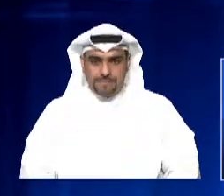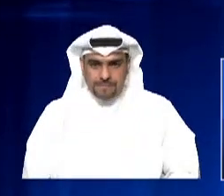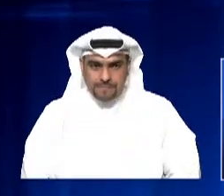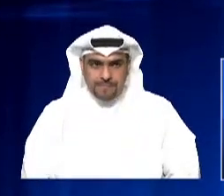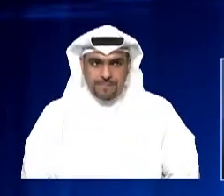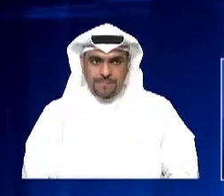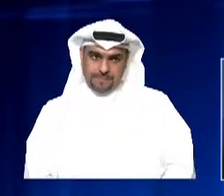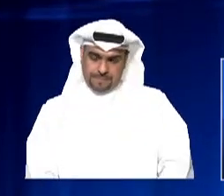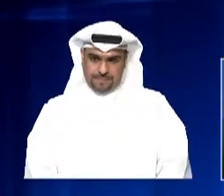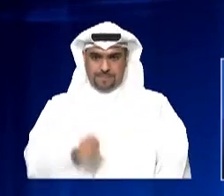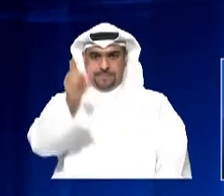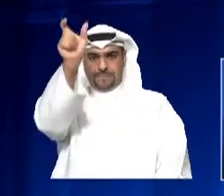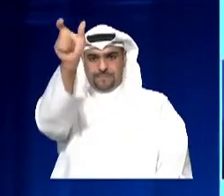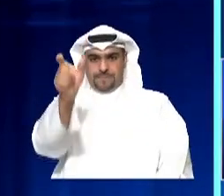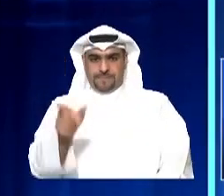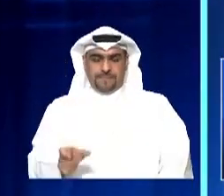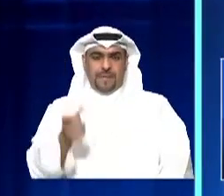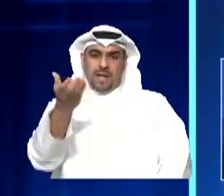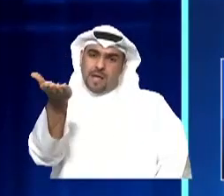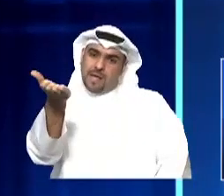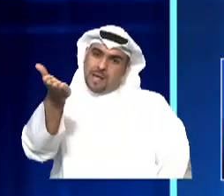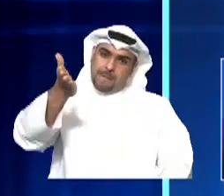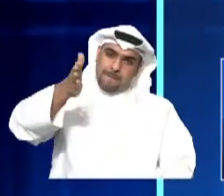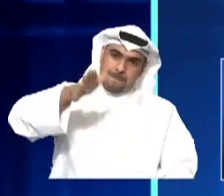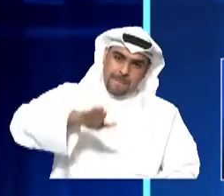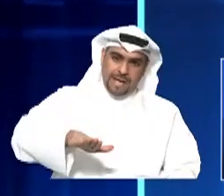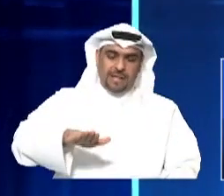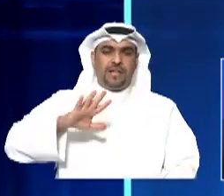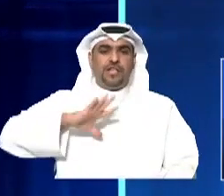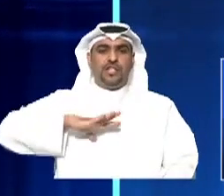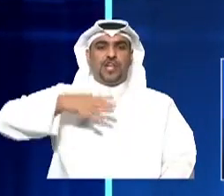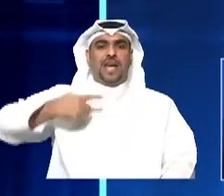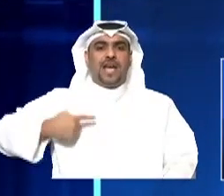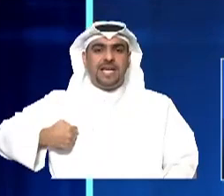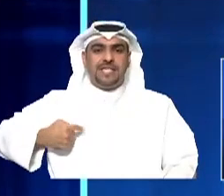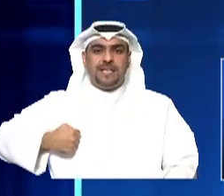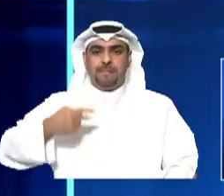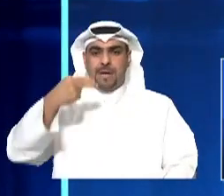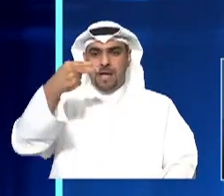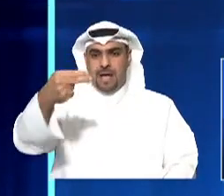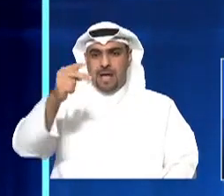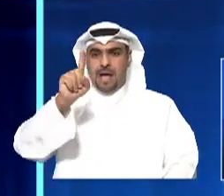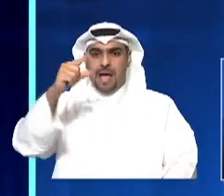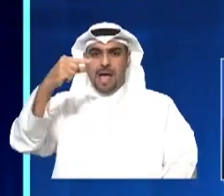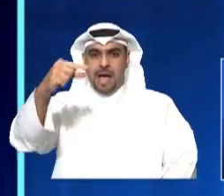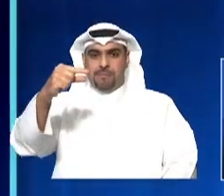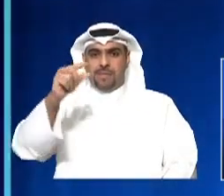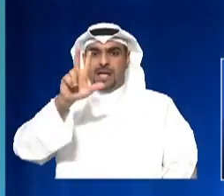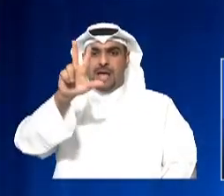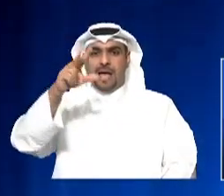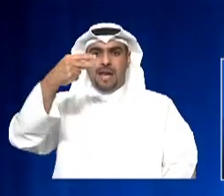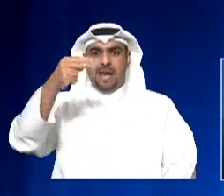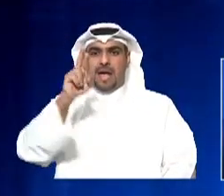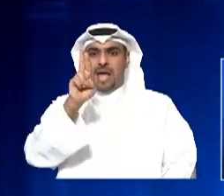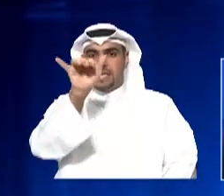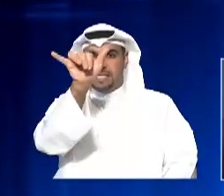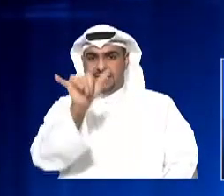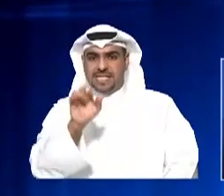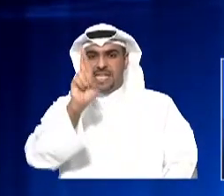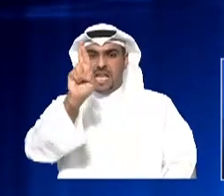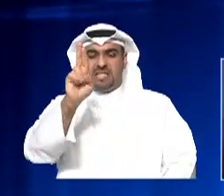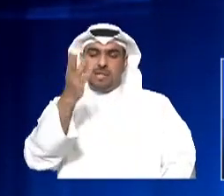خالص تعزيز وصديق مواساته بوفاه معالي الشيخ عبد العزيز بن احمد ال خليفه سائلا